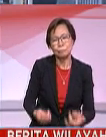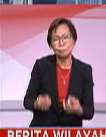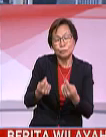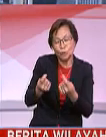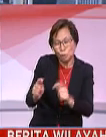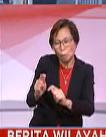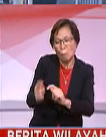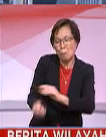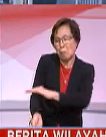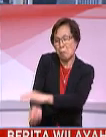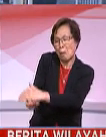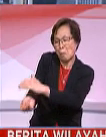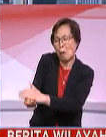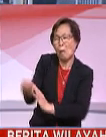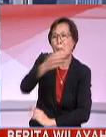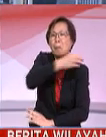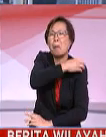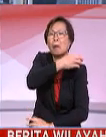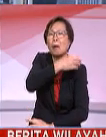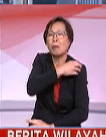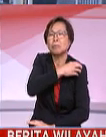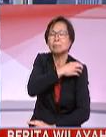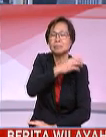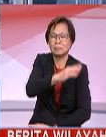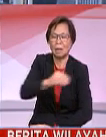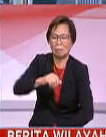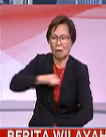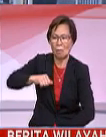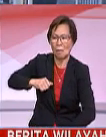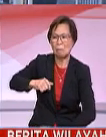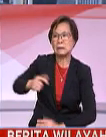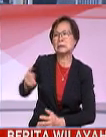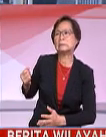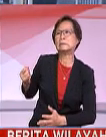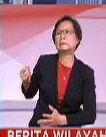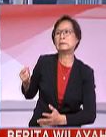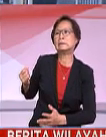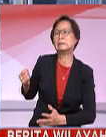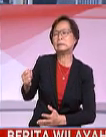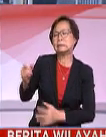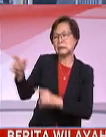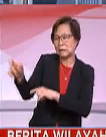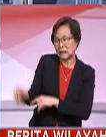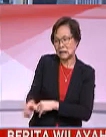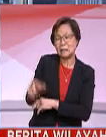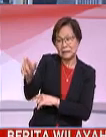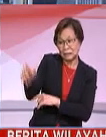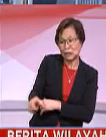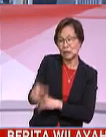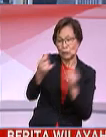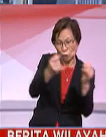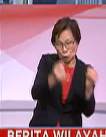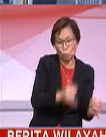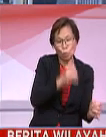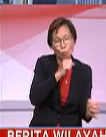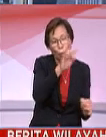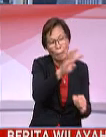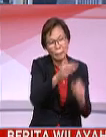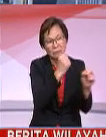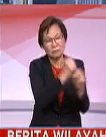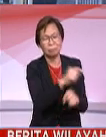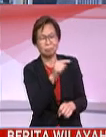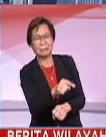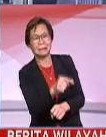Cubaan menyogok pegawai dan anggota membawa padah terhadap seorang individu berusia 44 tahun. Suspek